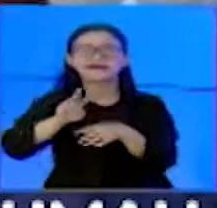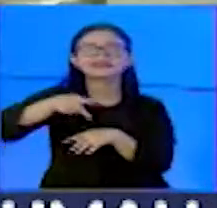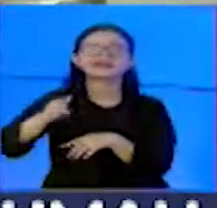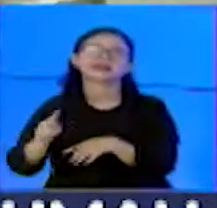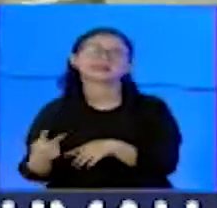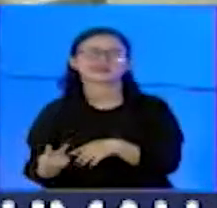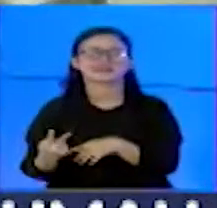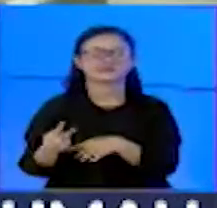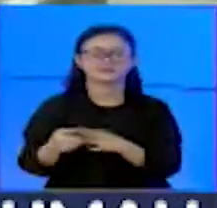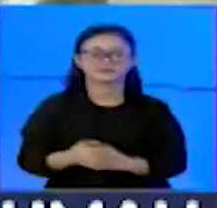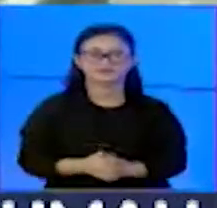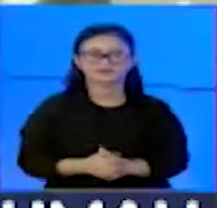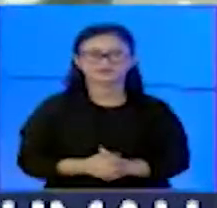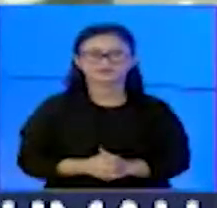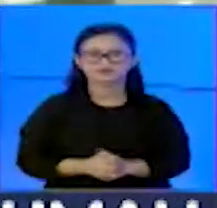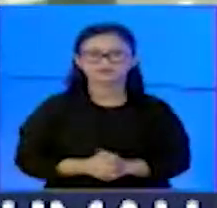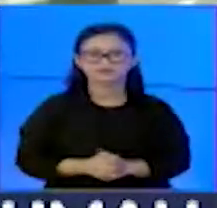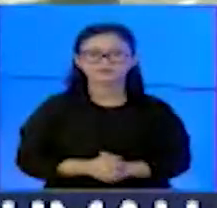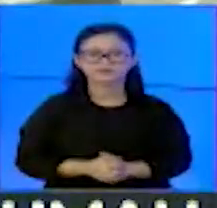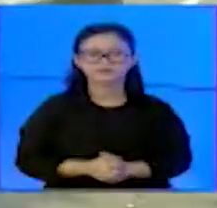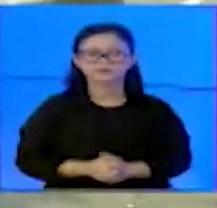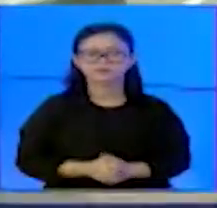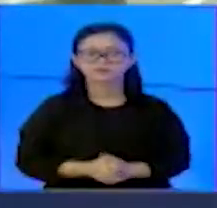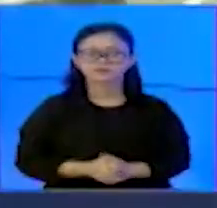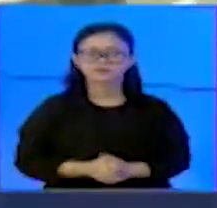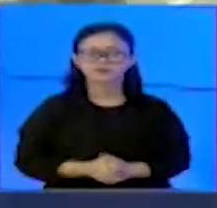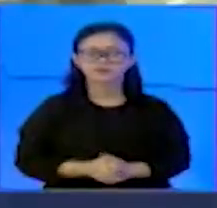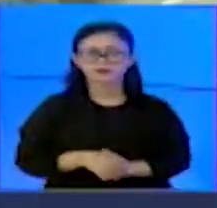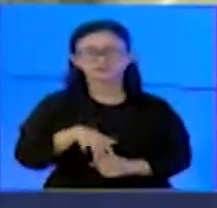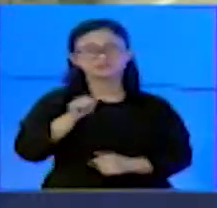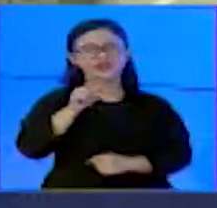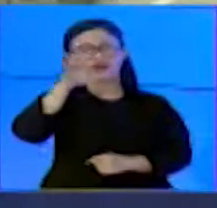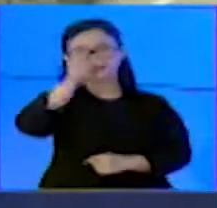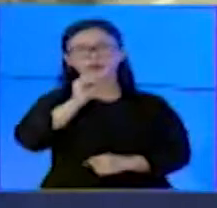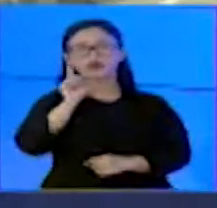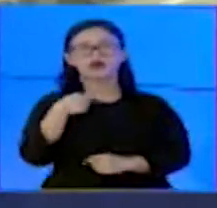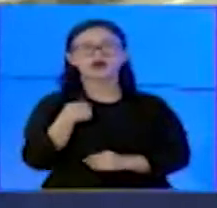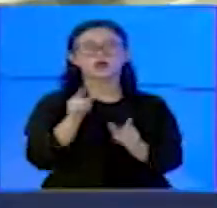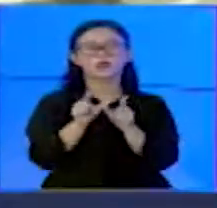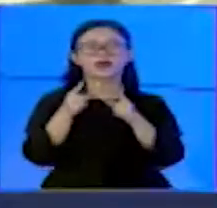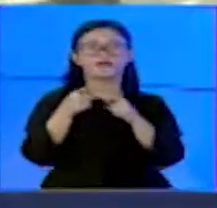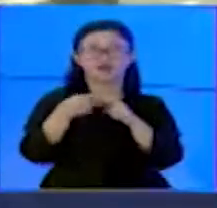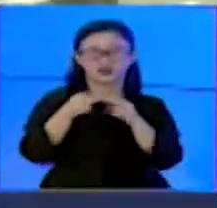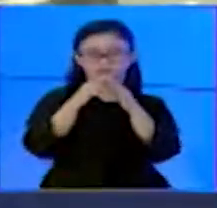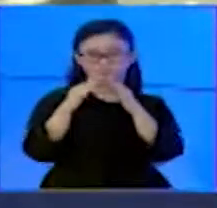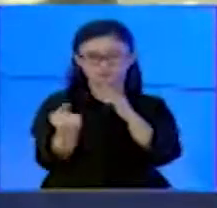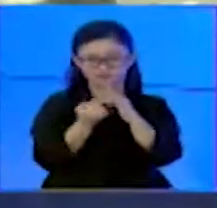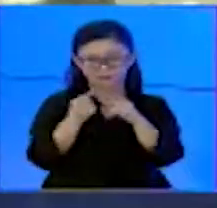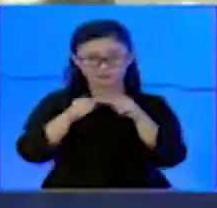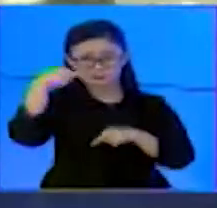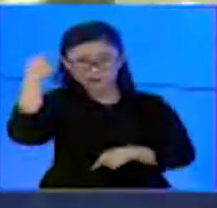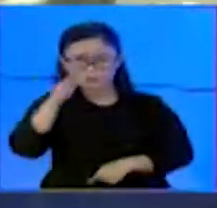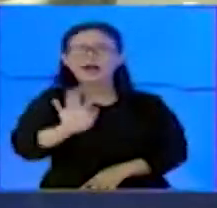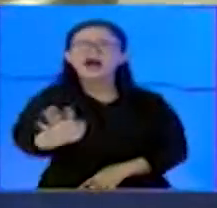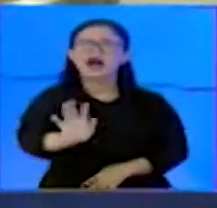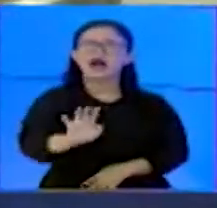bergantian. Ya sebenarnya sih kebijakannya ada WFH, tapi kan sudah setiap hari WFH.